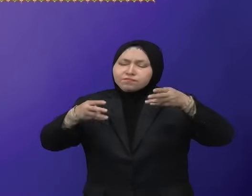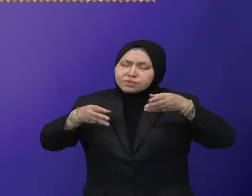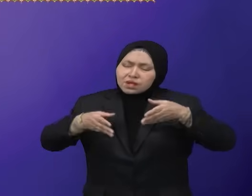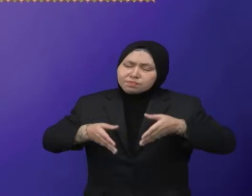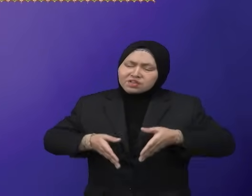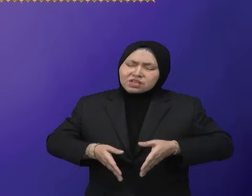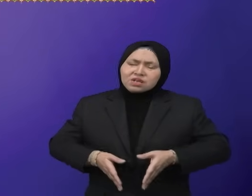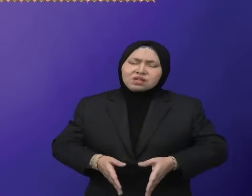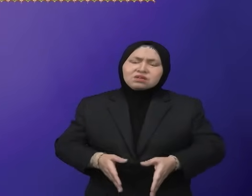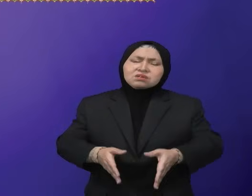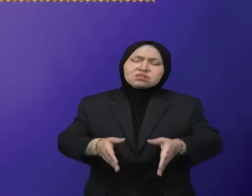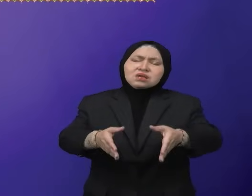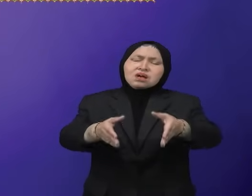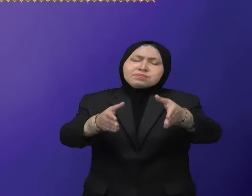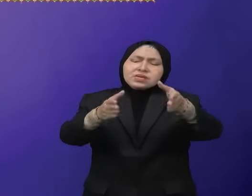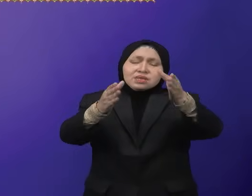يقاتلون في